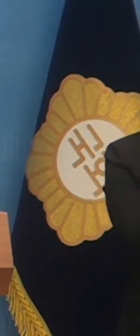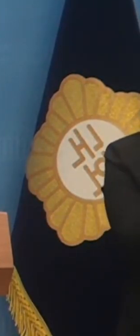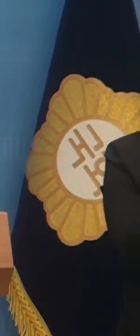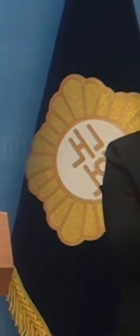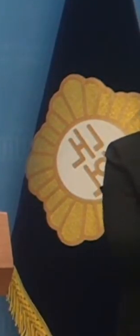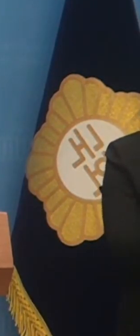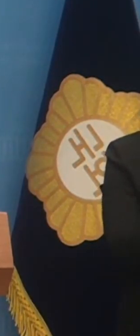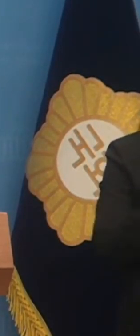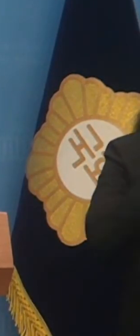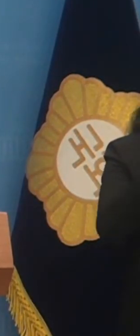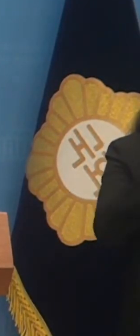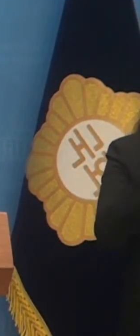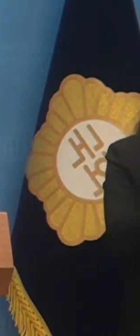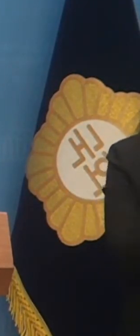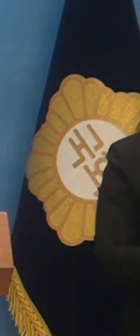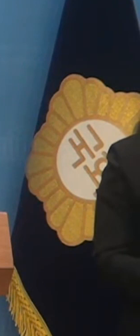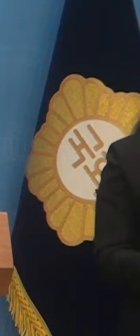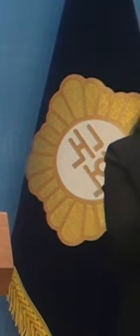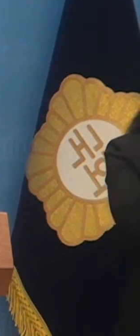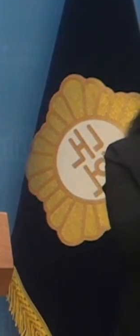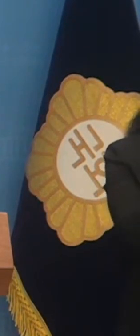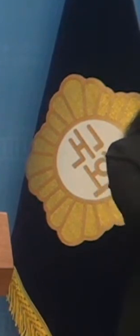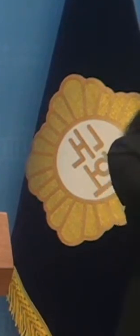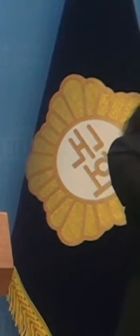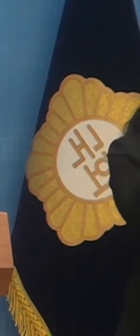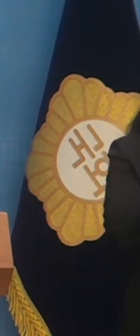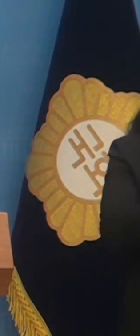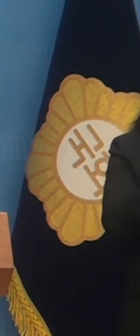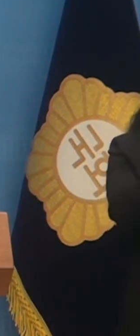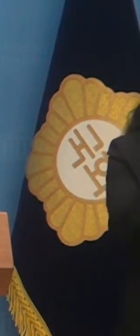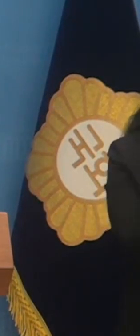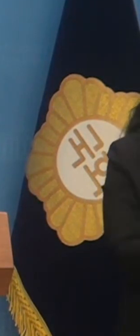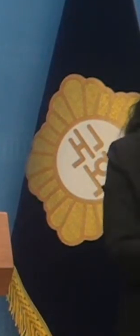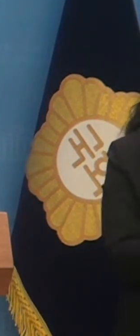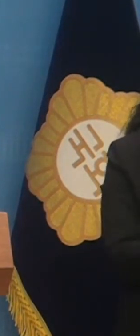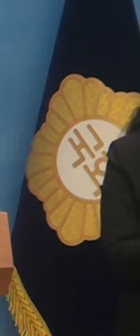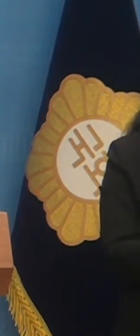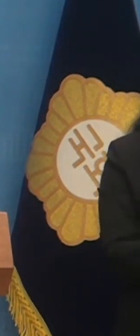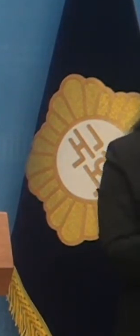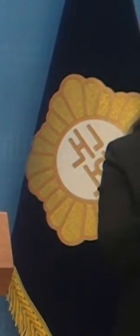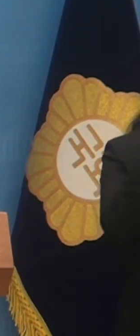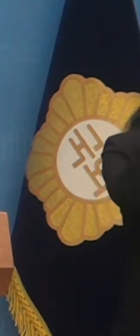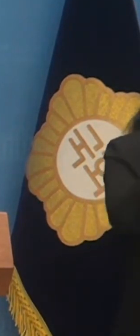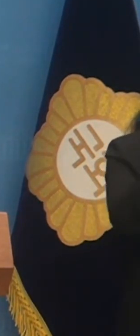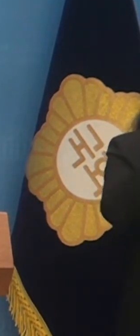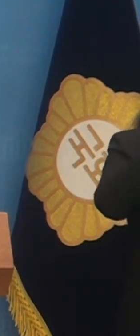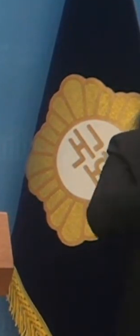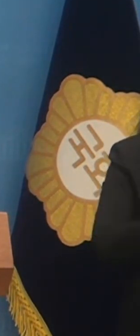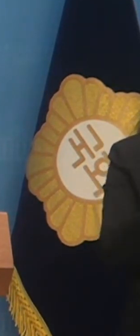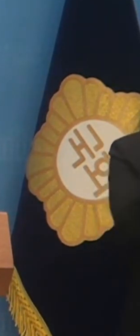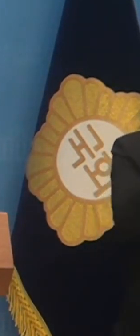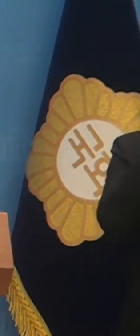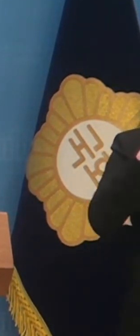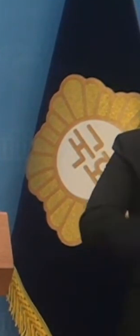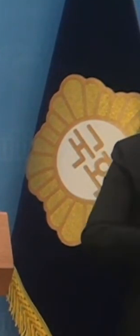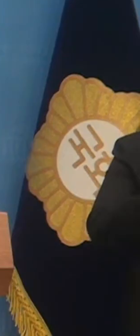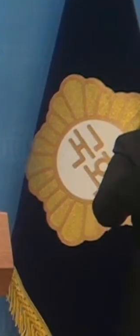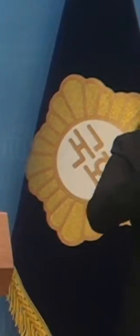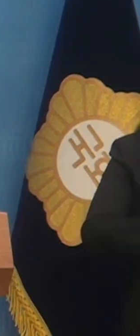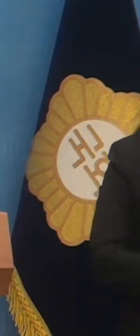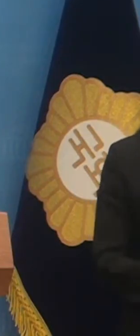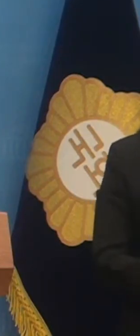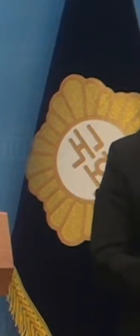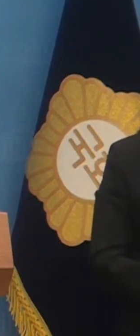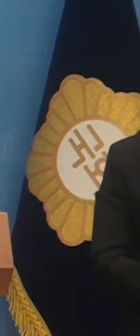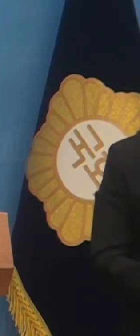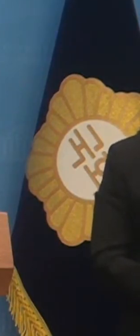관련하여 대통령실은 언론에서 접했다고 했으니 인사검증 과정에서는 미처 확인하지 못한 것으로